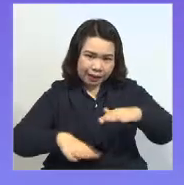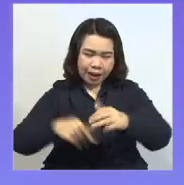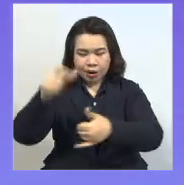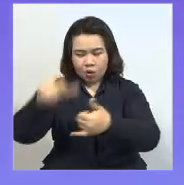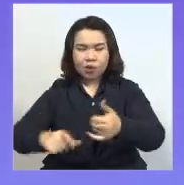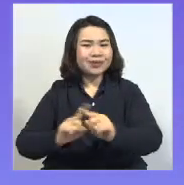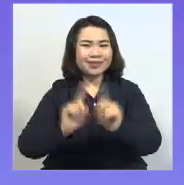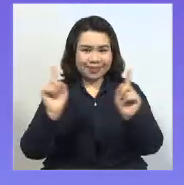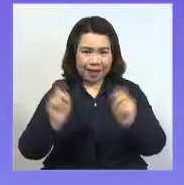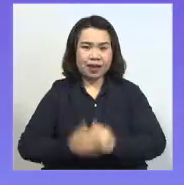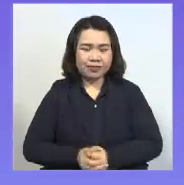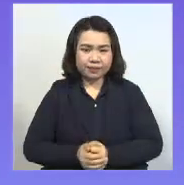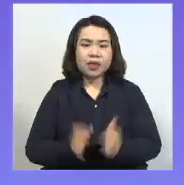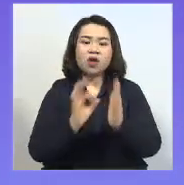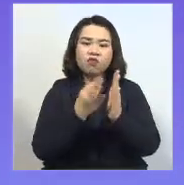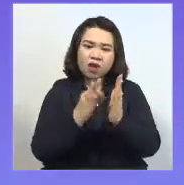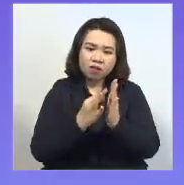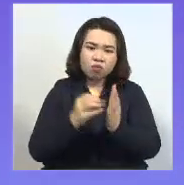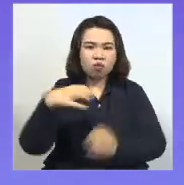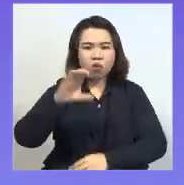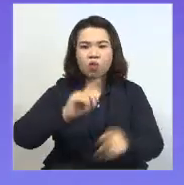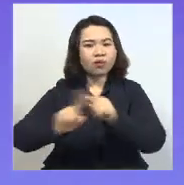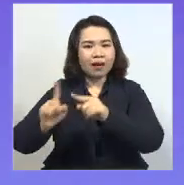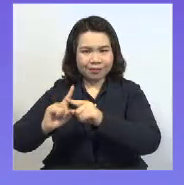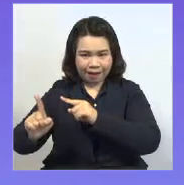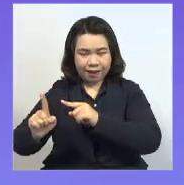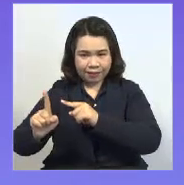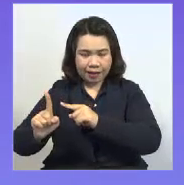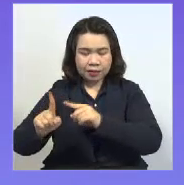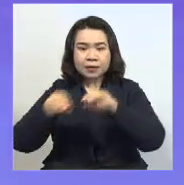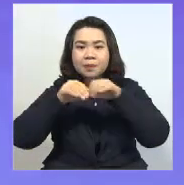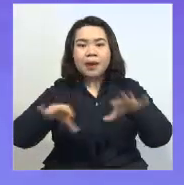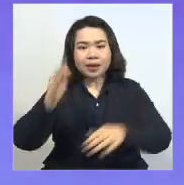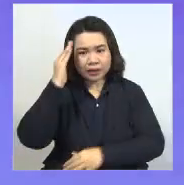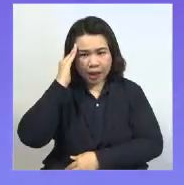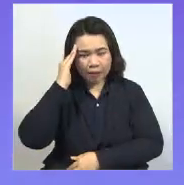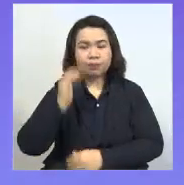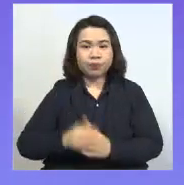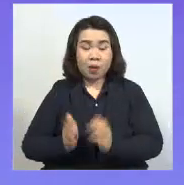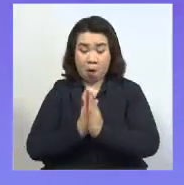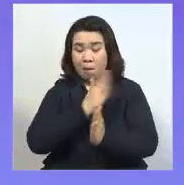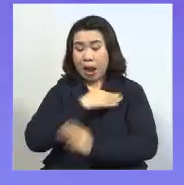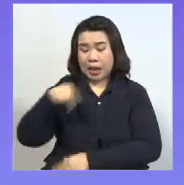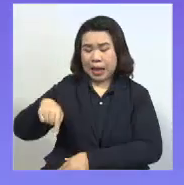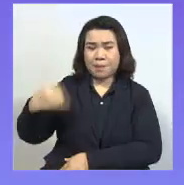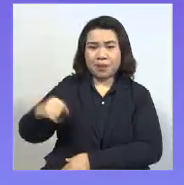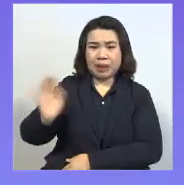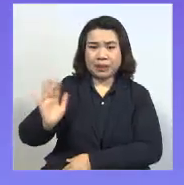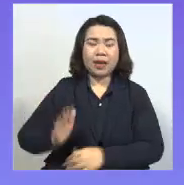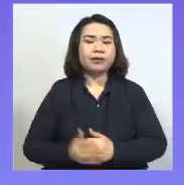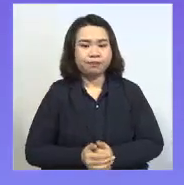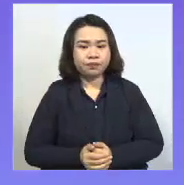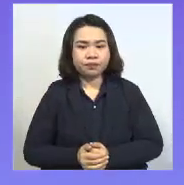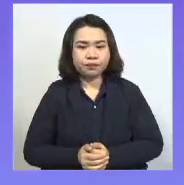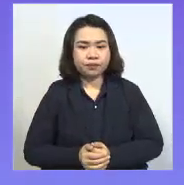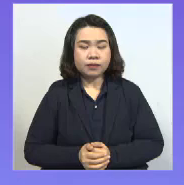ช่นะคะก็มีการแจ้งผ่านโลกโซเชียลโลกออนไลน์ออกมาให้หลายๆคนเนี่ยมีความมั่นใจว่าคนนี้เนี่ยไม่ใช่อย่างแน่นอน ใช่ค่ะแล้วตอนนี้เนี่ยตอ